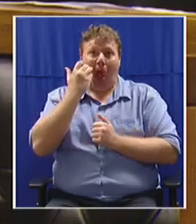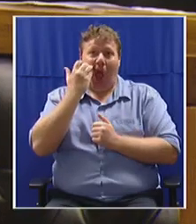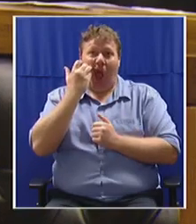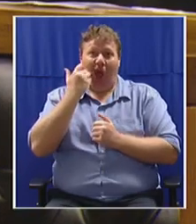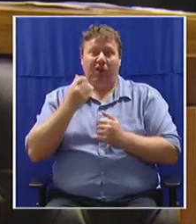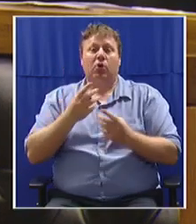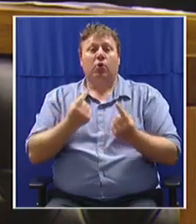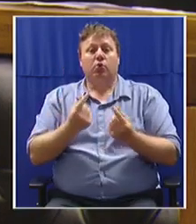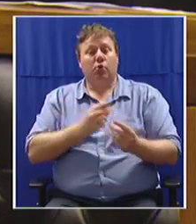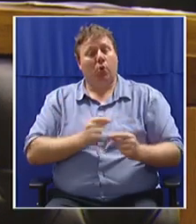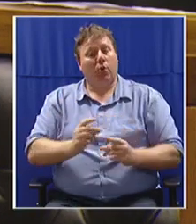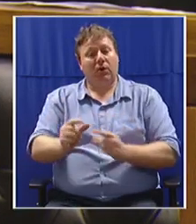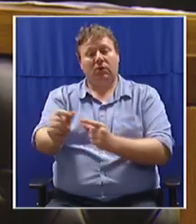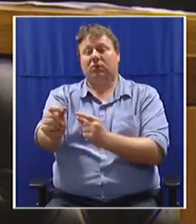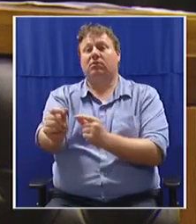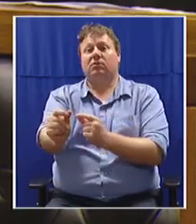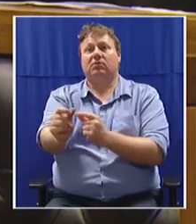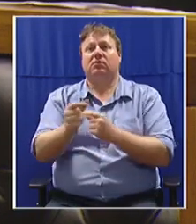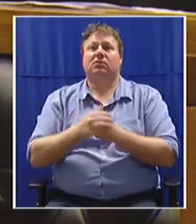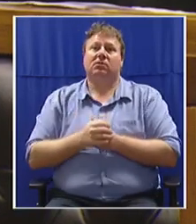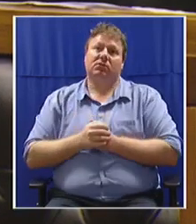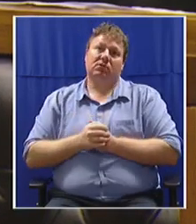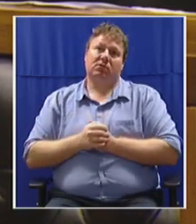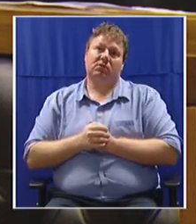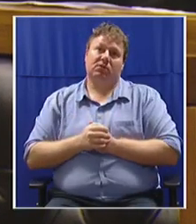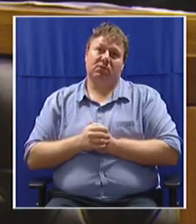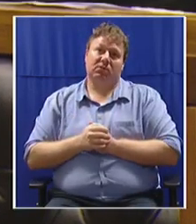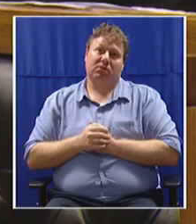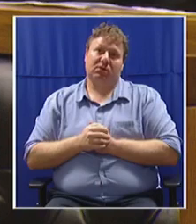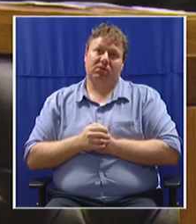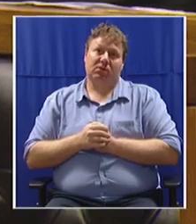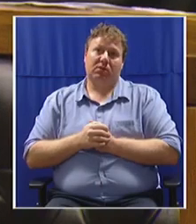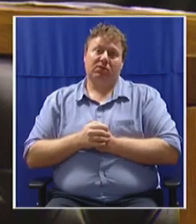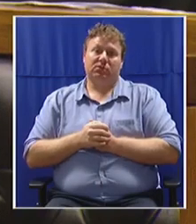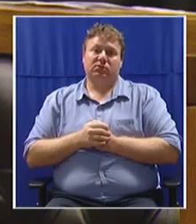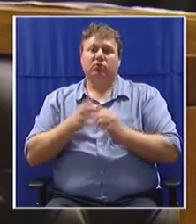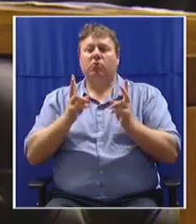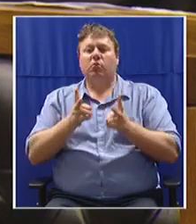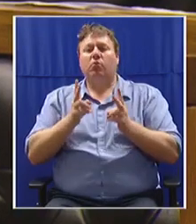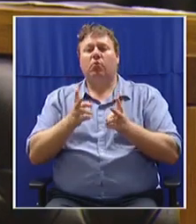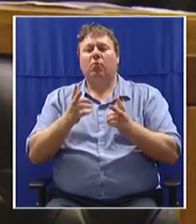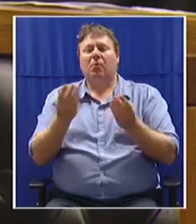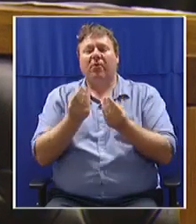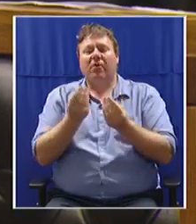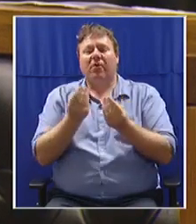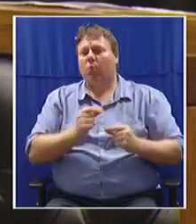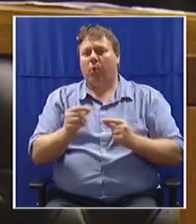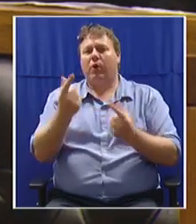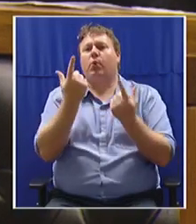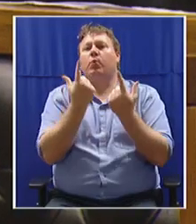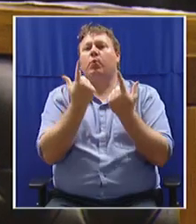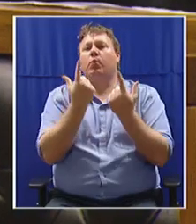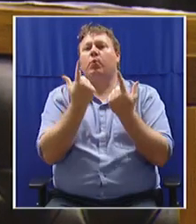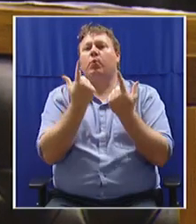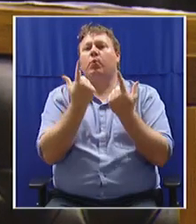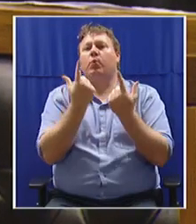Kuvamisekile ke ukuthi izinto esizenza masinyane zingabi sustainable.